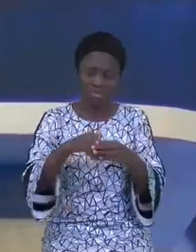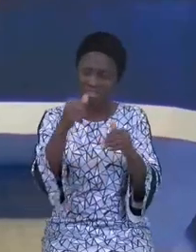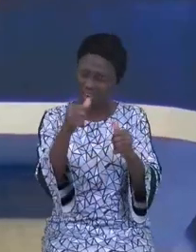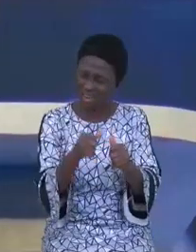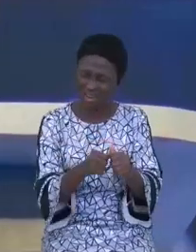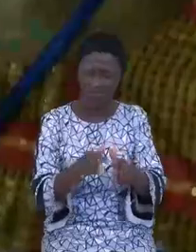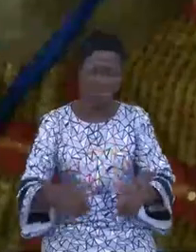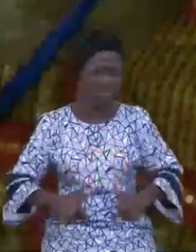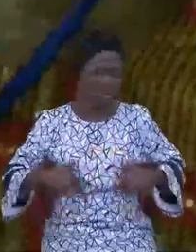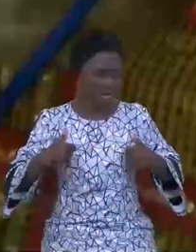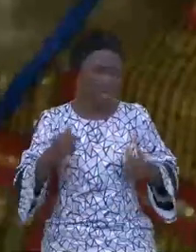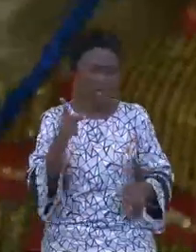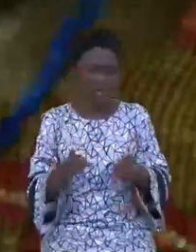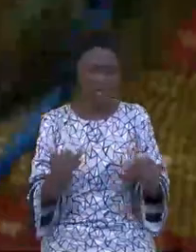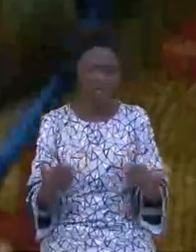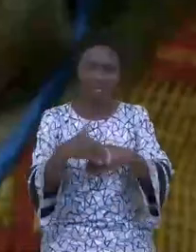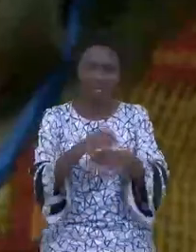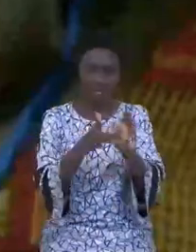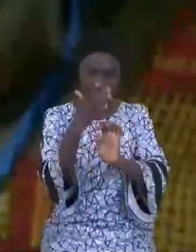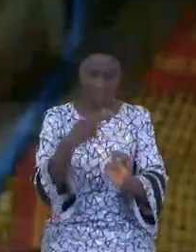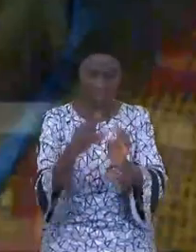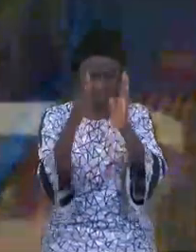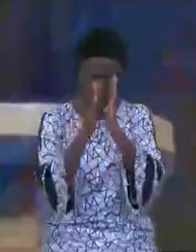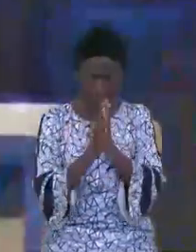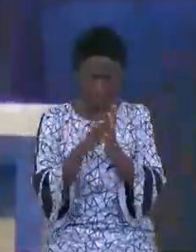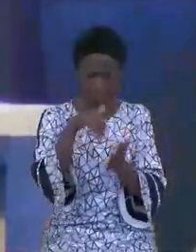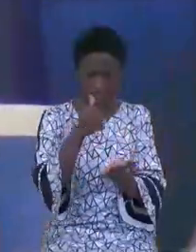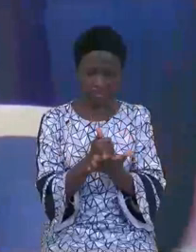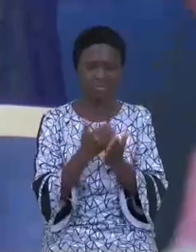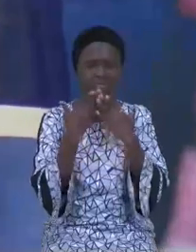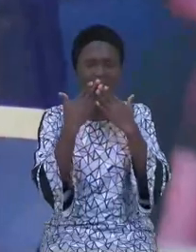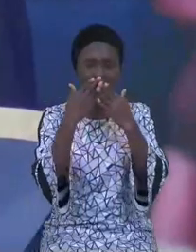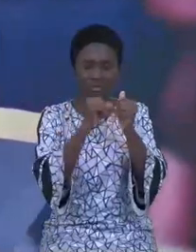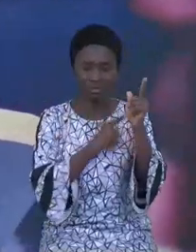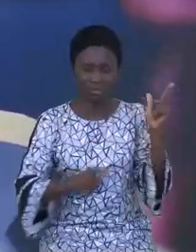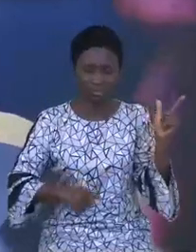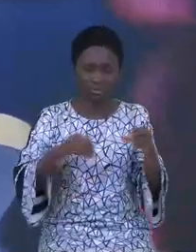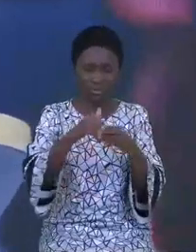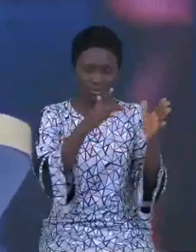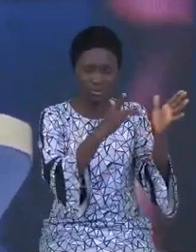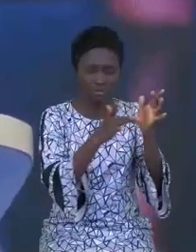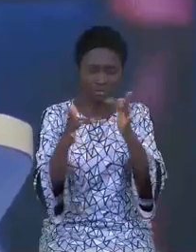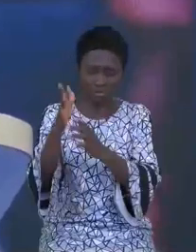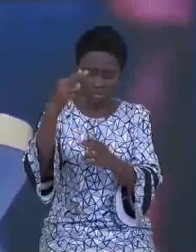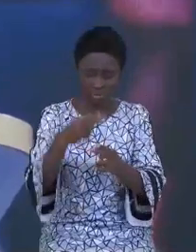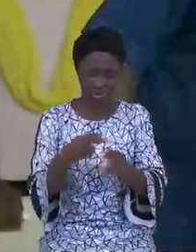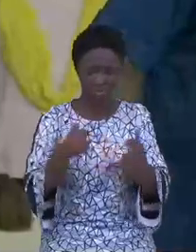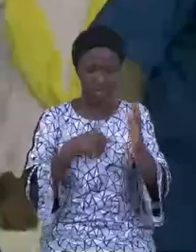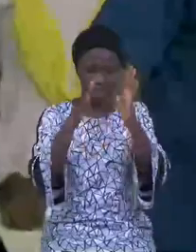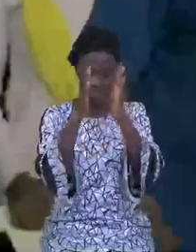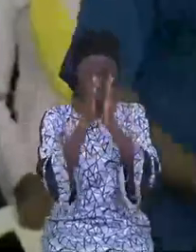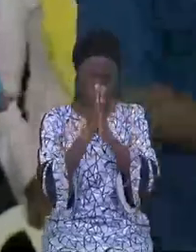Et même à part de ce soir, au nom de Jésus, merci Seigneur. Au nom de Jésus, nous prions.